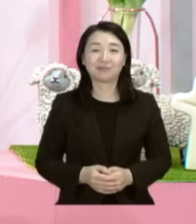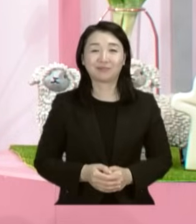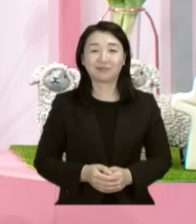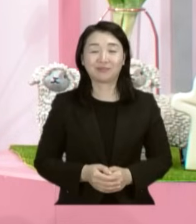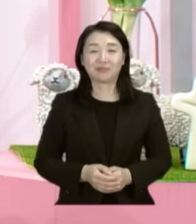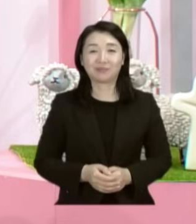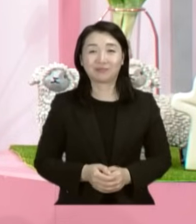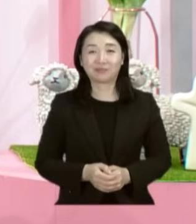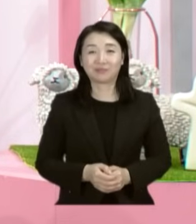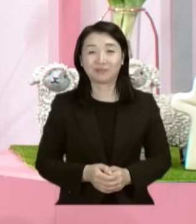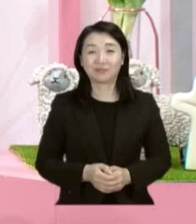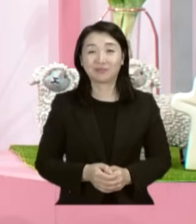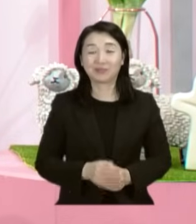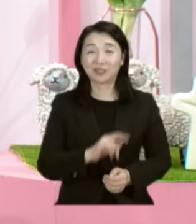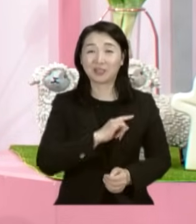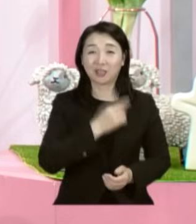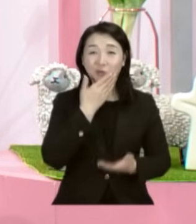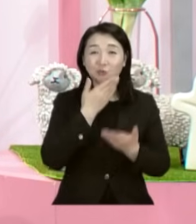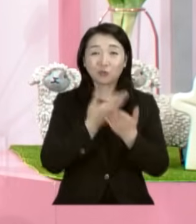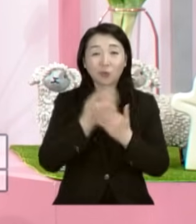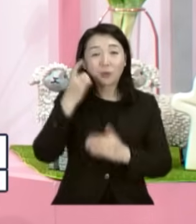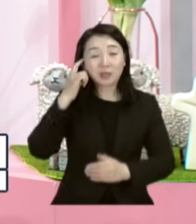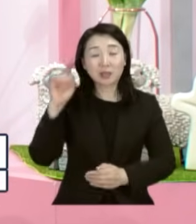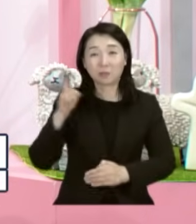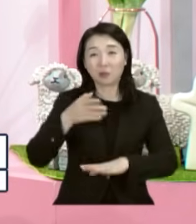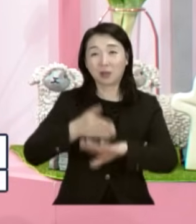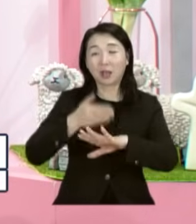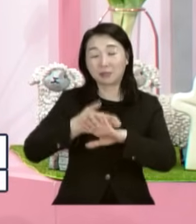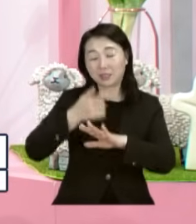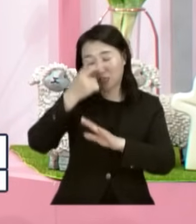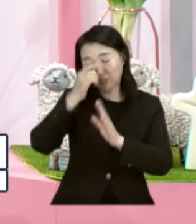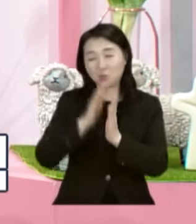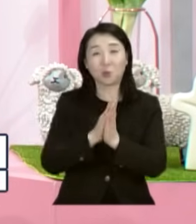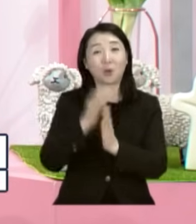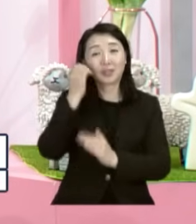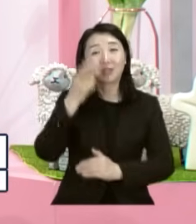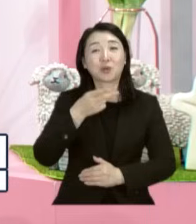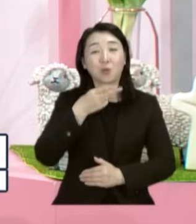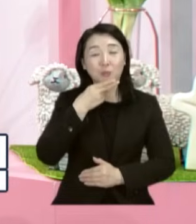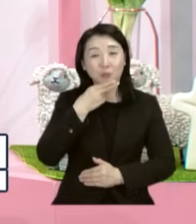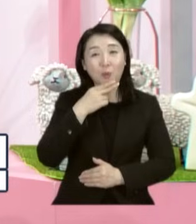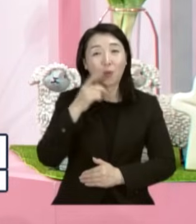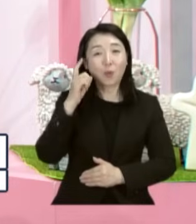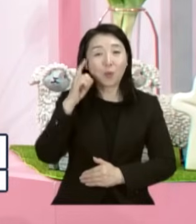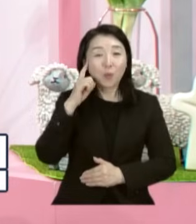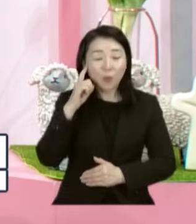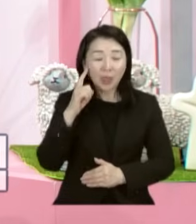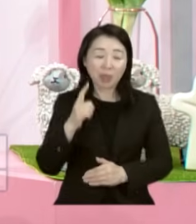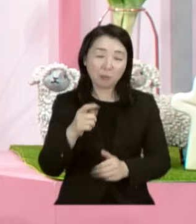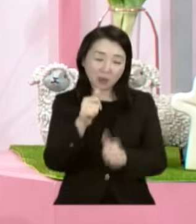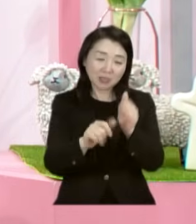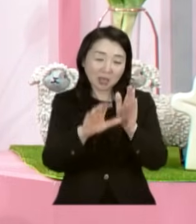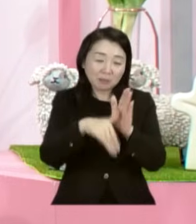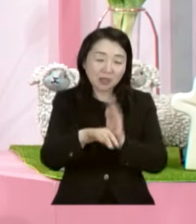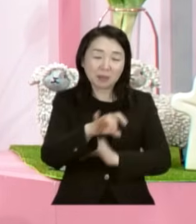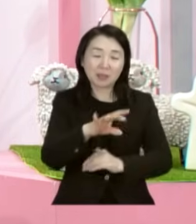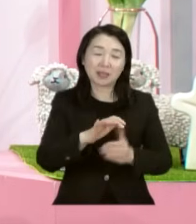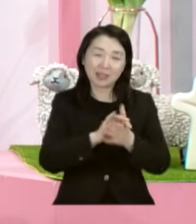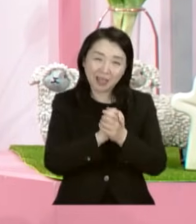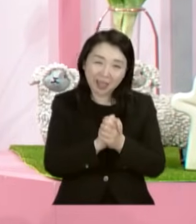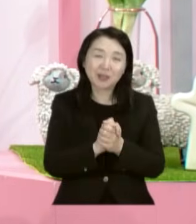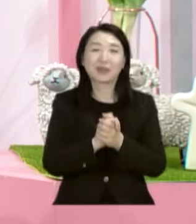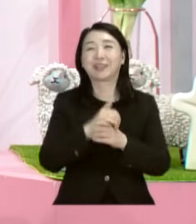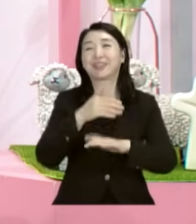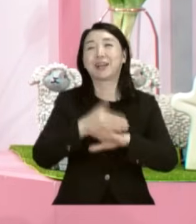그리고 제가 제일 중요하게 생각했던 거는 감사 기도로 잊지 않고 계속 매 판마다 감사 기도로 하면서